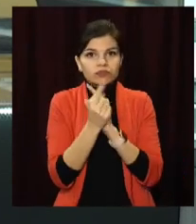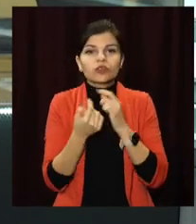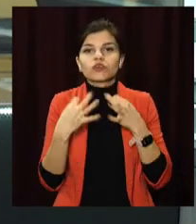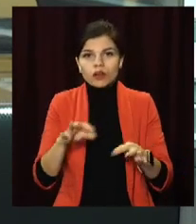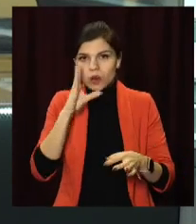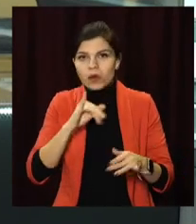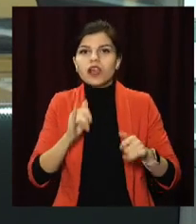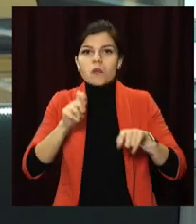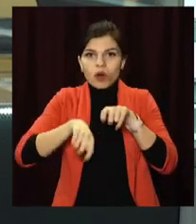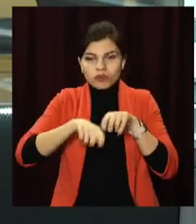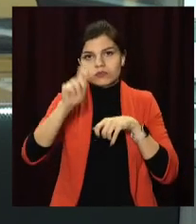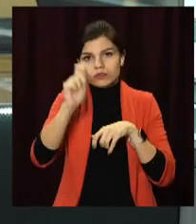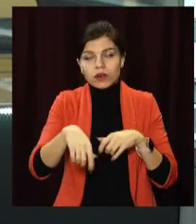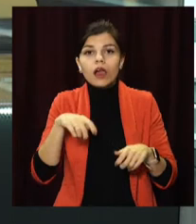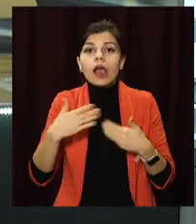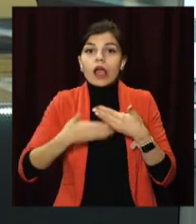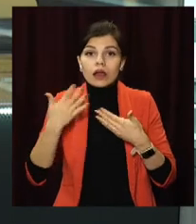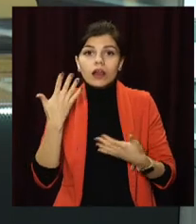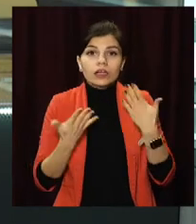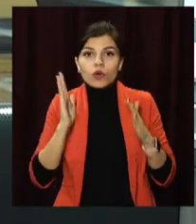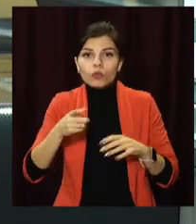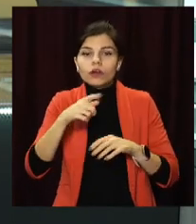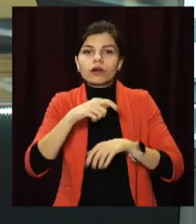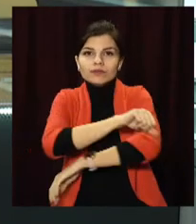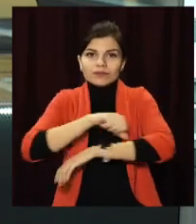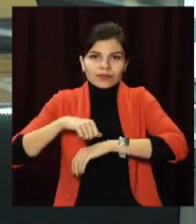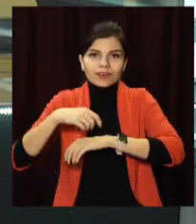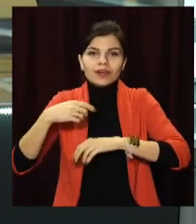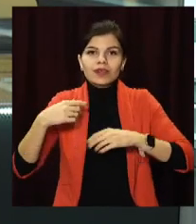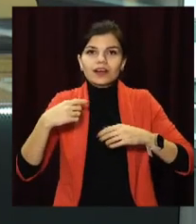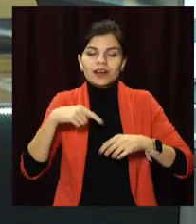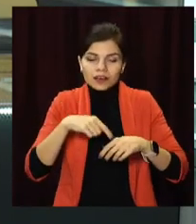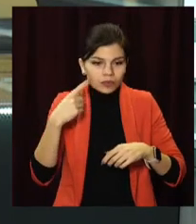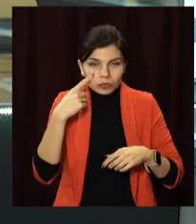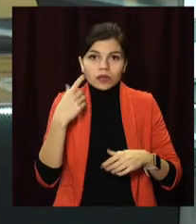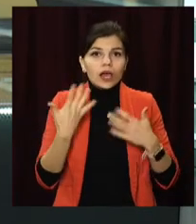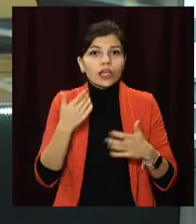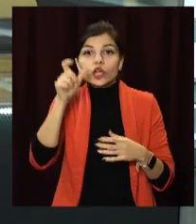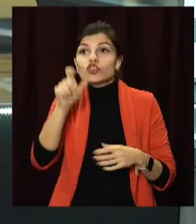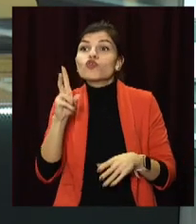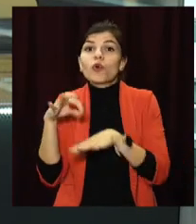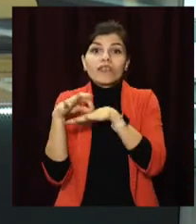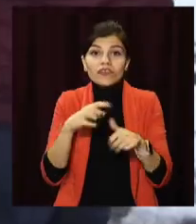для перевірки. Карати будуть, якщо розмитнення прострочене та якщо за кермом не той, хто ввіз автівку в Україну.